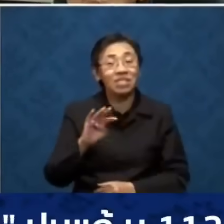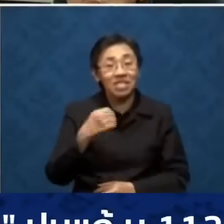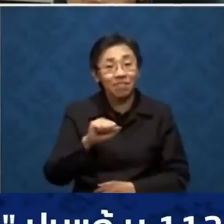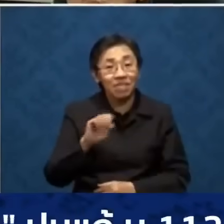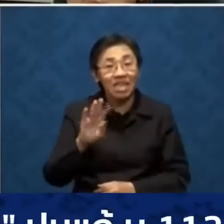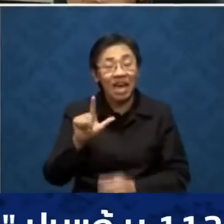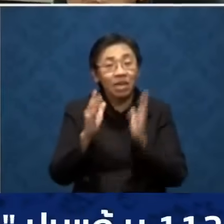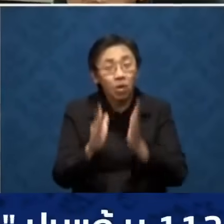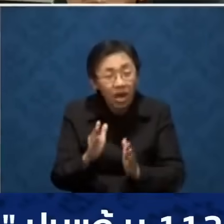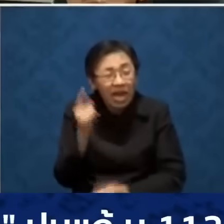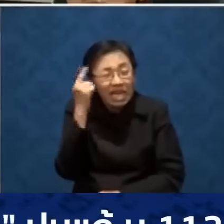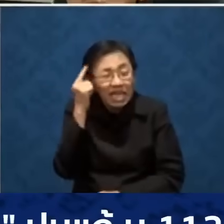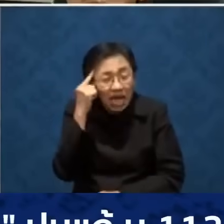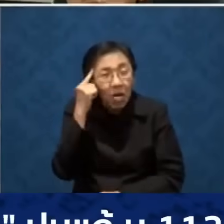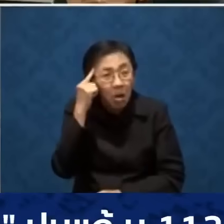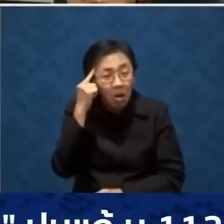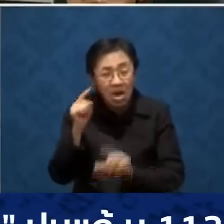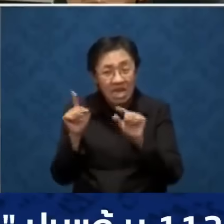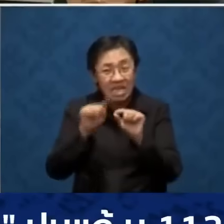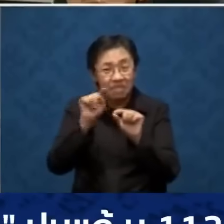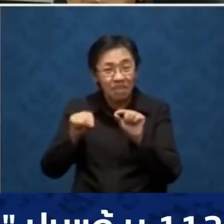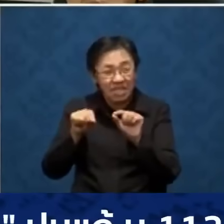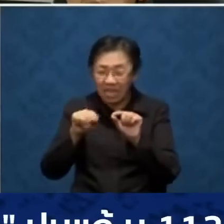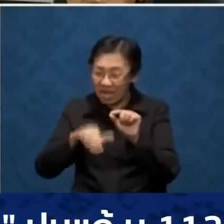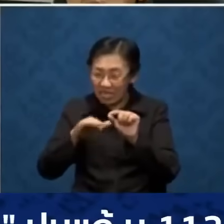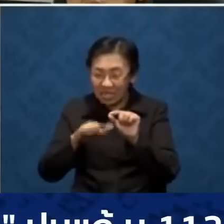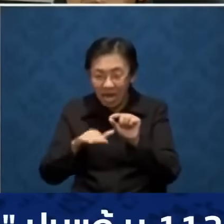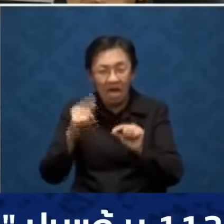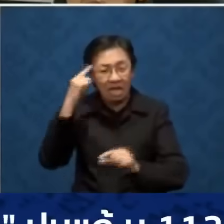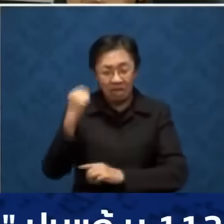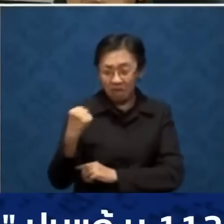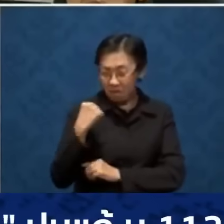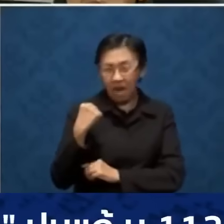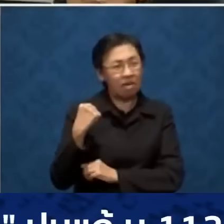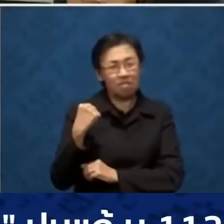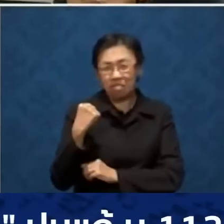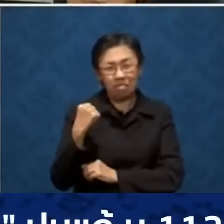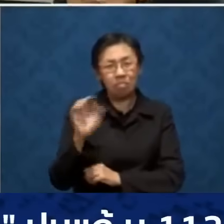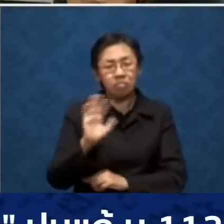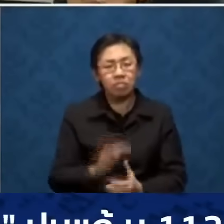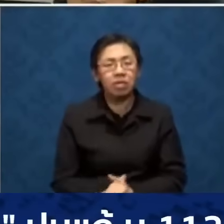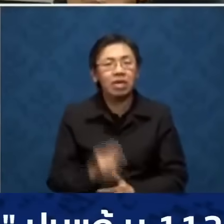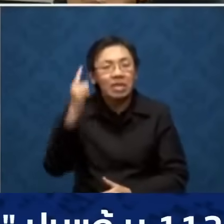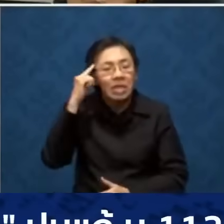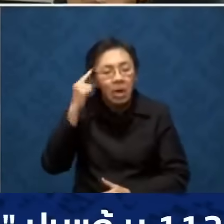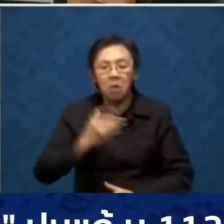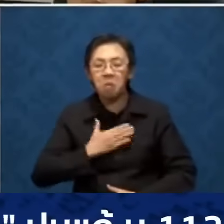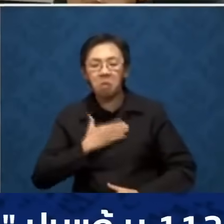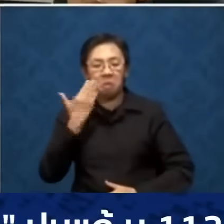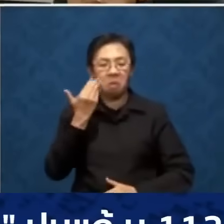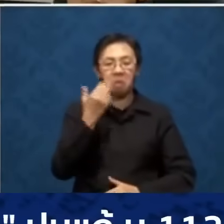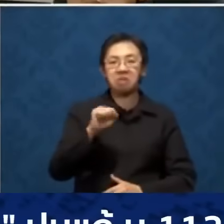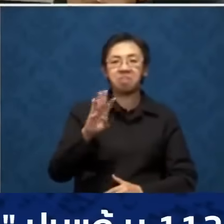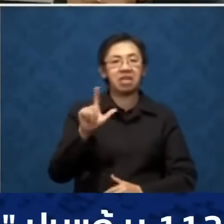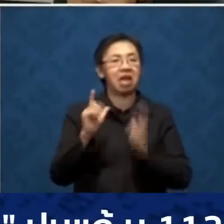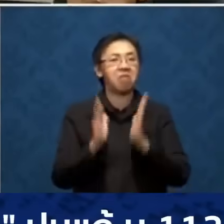ครับท่านอย่านึกว่ามันมากมายมันเป็นพลังจากประชาชนนี่มันยิ่งใหญ่สำหรับพวกเราครับแต่ท่านอย่าหลงละเลิงคำว่า14ล้าน